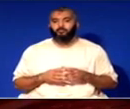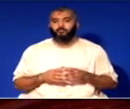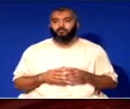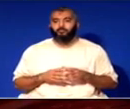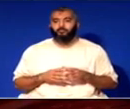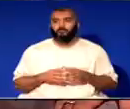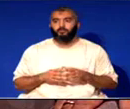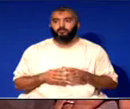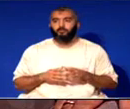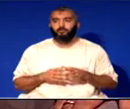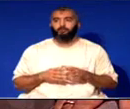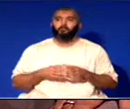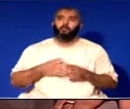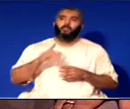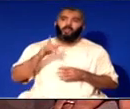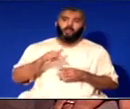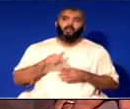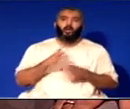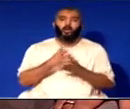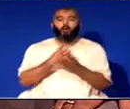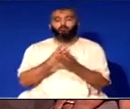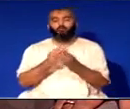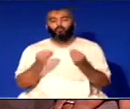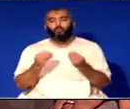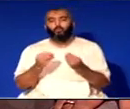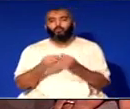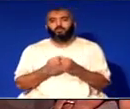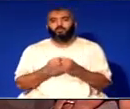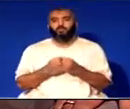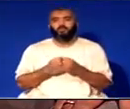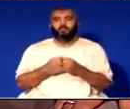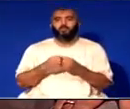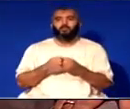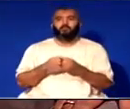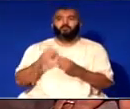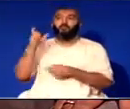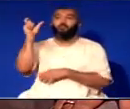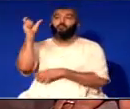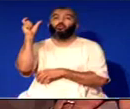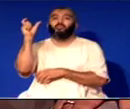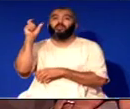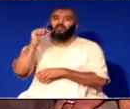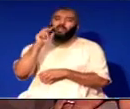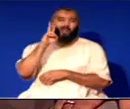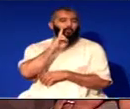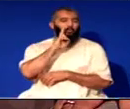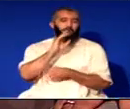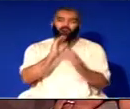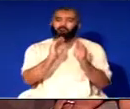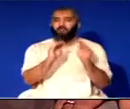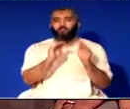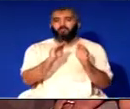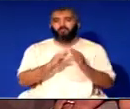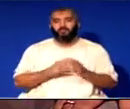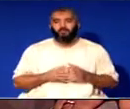يشوف في كثير من الأحيان تطرح هذه المشكلة في مساجدنا، تطرح المشكلة هذه تاع المكيف، مش فقط